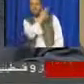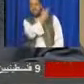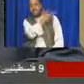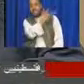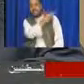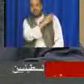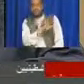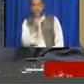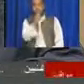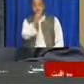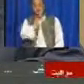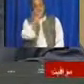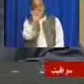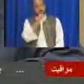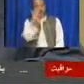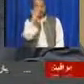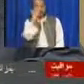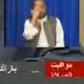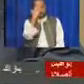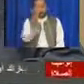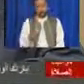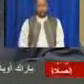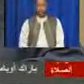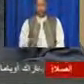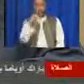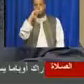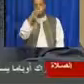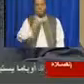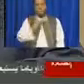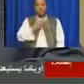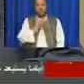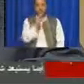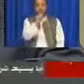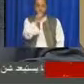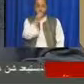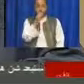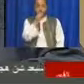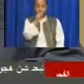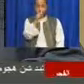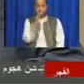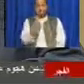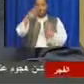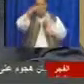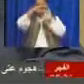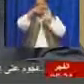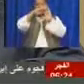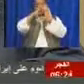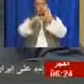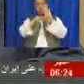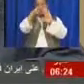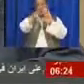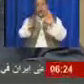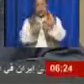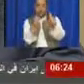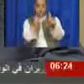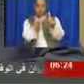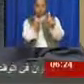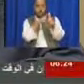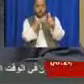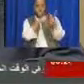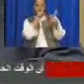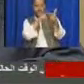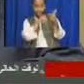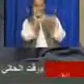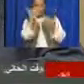وهذا امر يشكرون عليه هو امر عظيم لكن يعني اريد ان اقول ملاحظه اقول